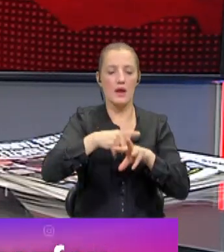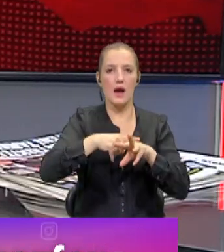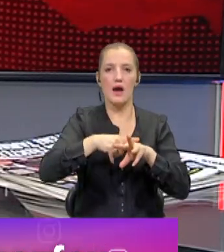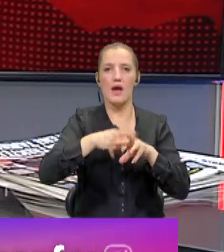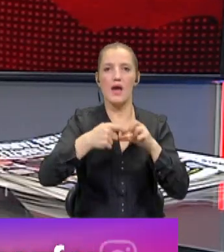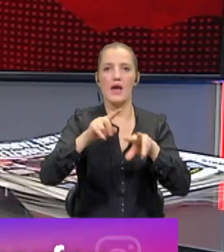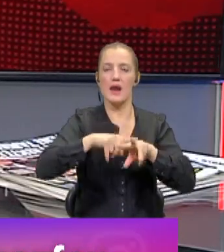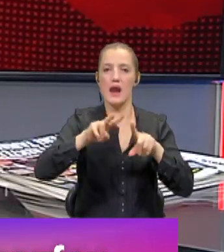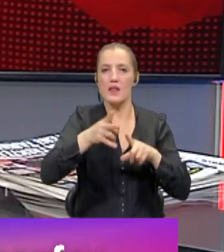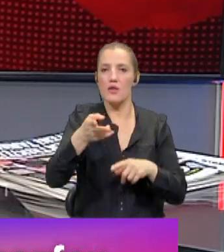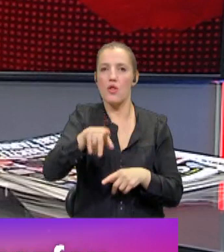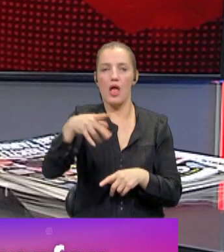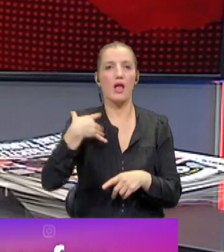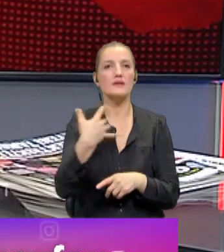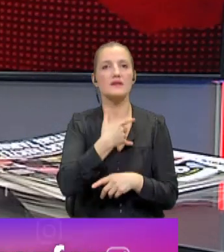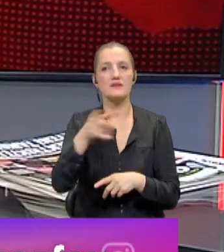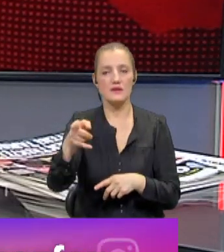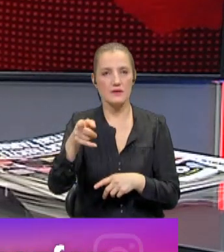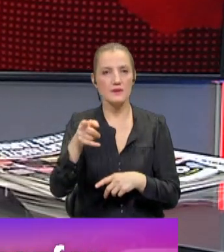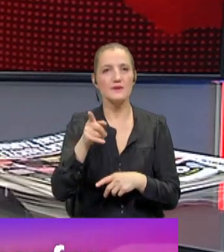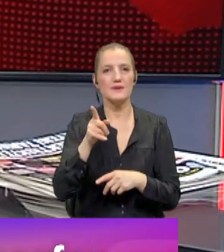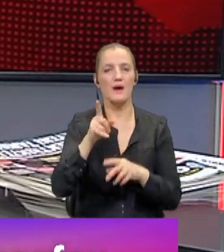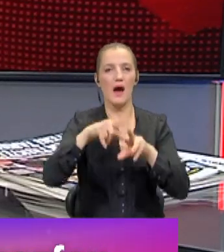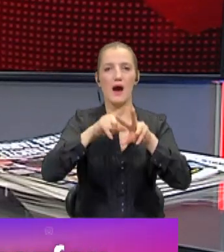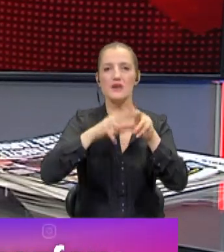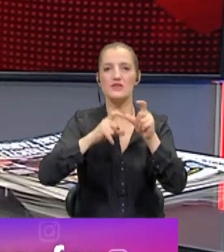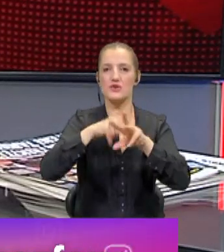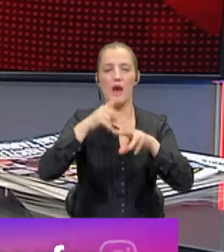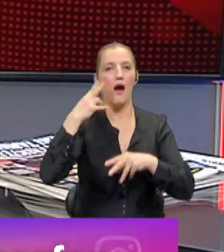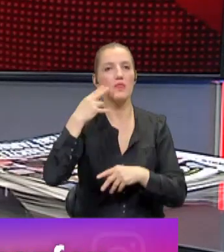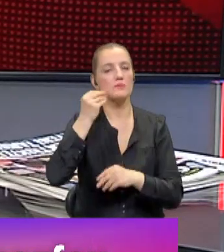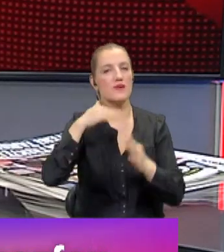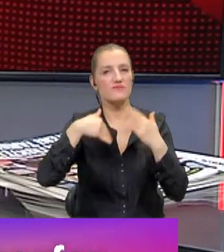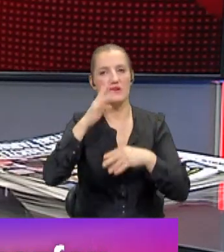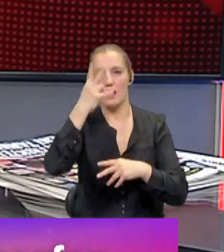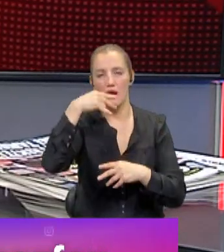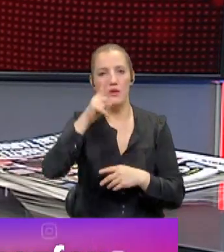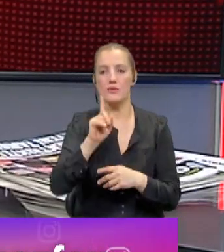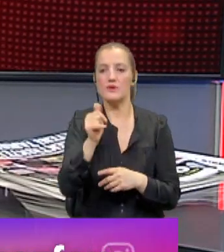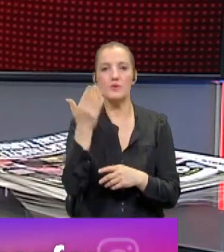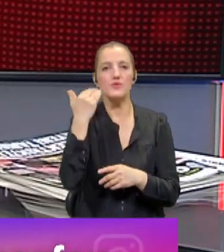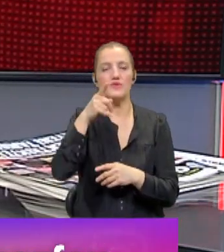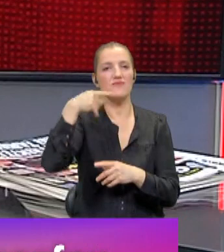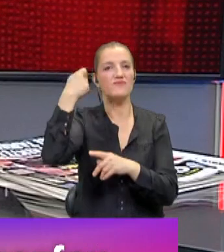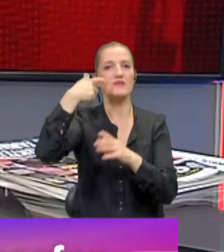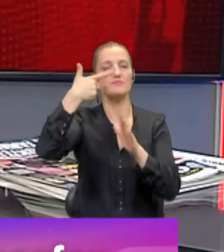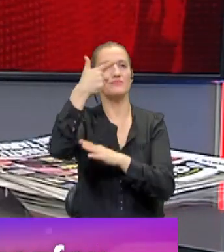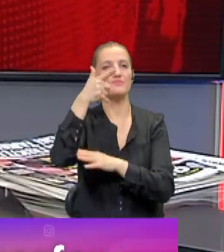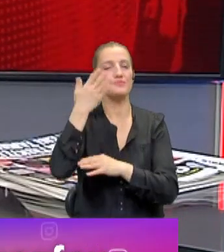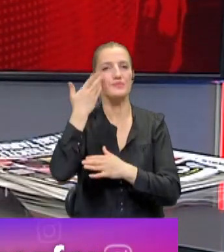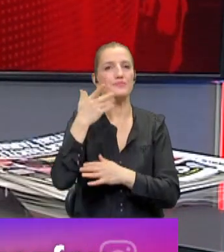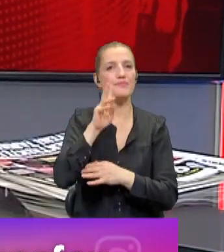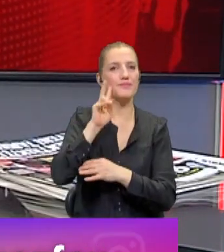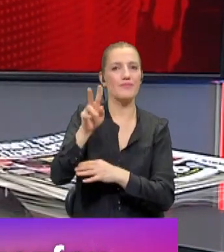Bülbül Dün Eren Bülbül'ün doğum günüydü ve öncesinde bir film gösterimde vardı Cumhurbaşkanı da o